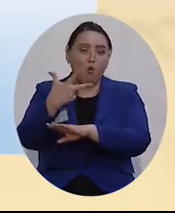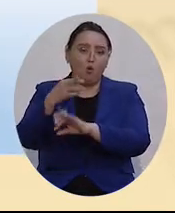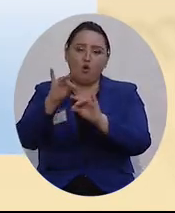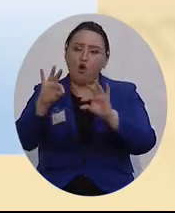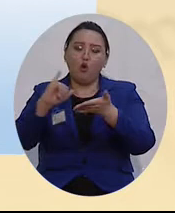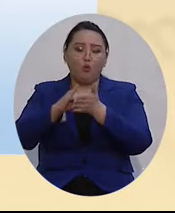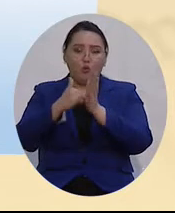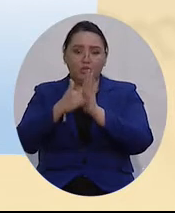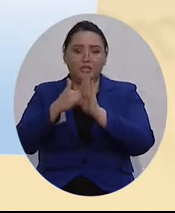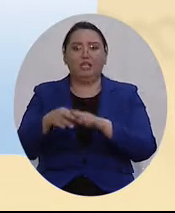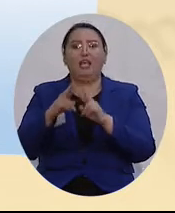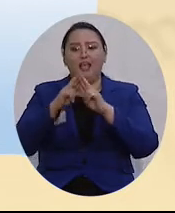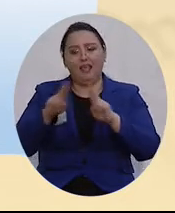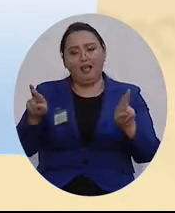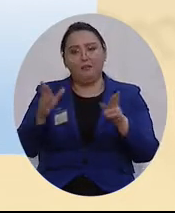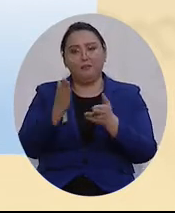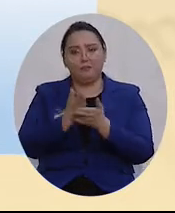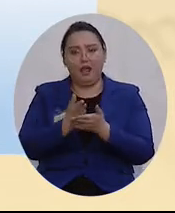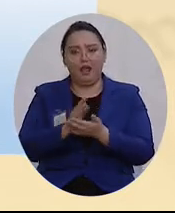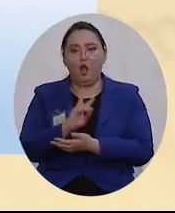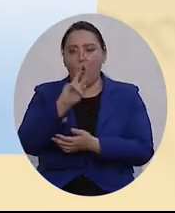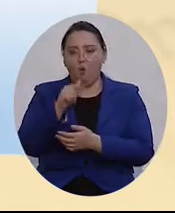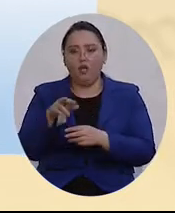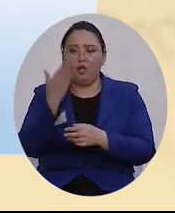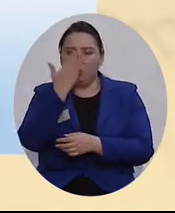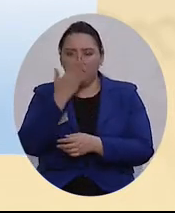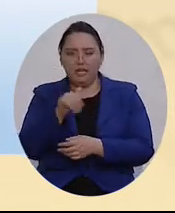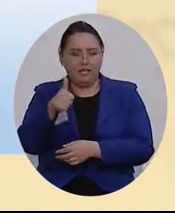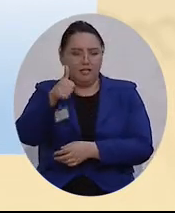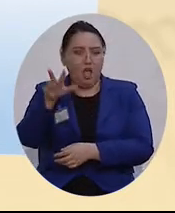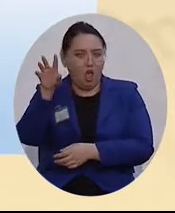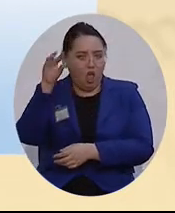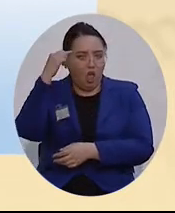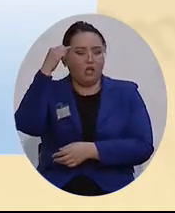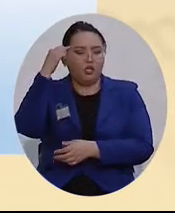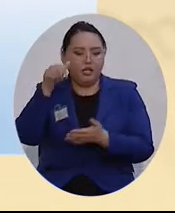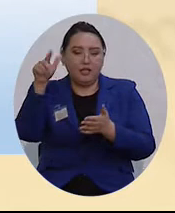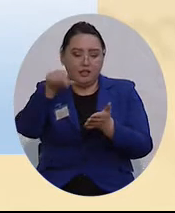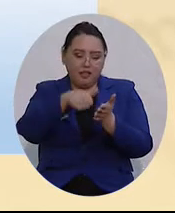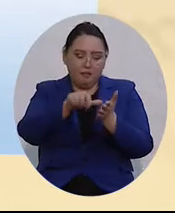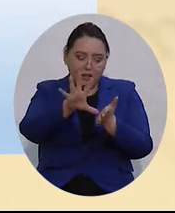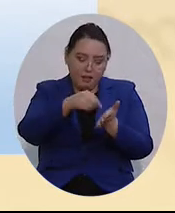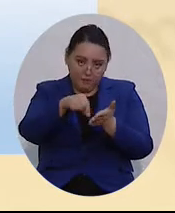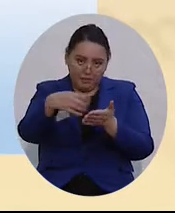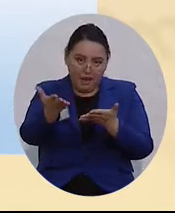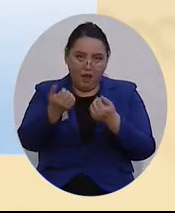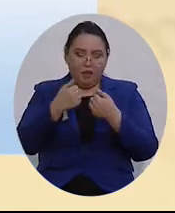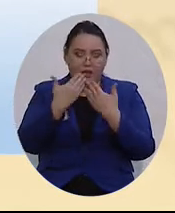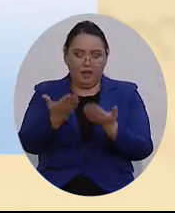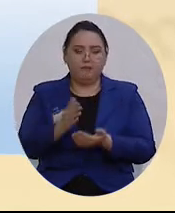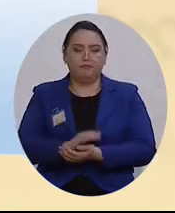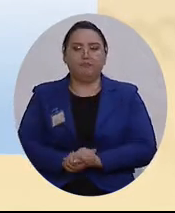байгаа үгэн жишээн дээрээс нь сайтар ойлгоорой. За үгээ бас тэмдэглээд аваарай нөхцөлөө. За баа нөхцөл